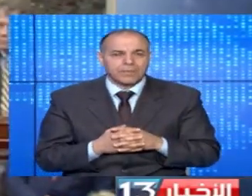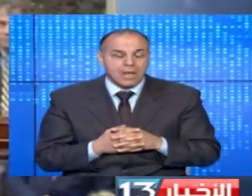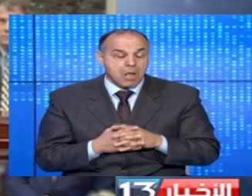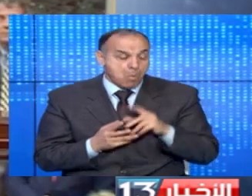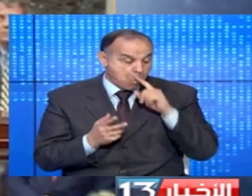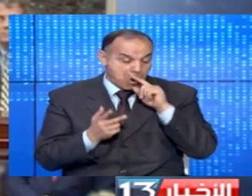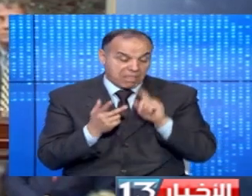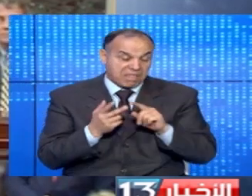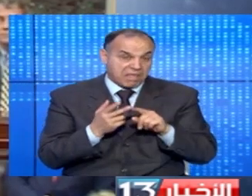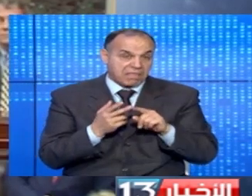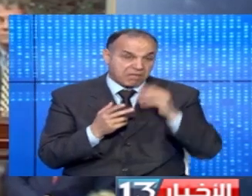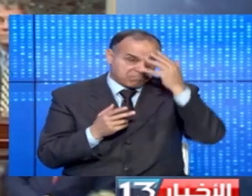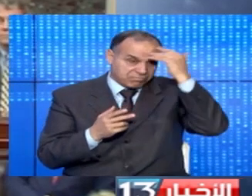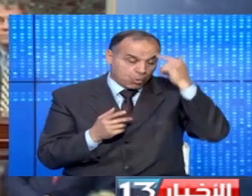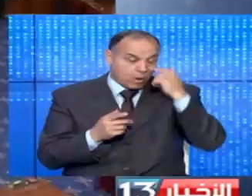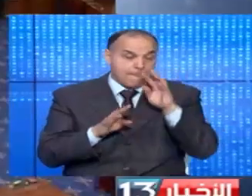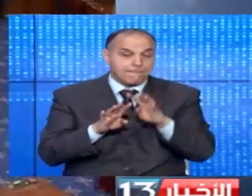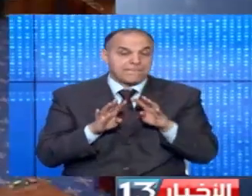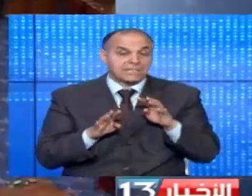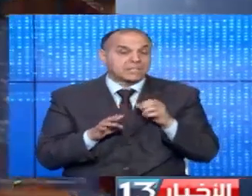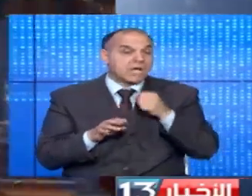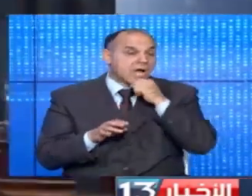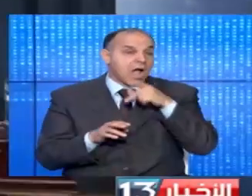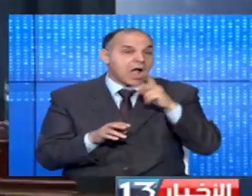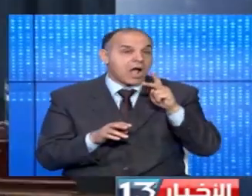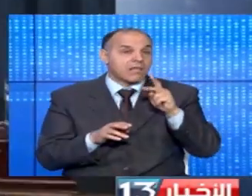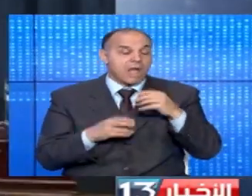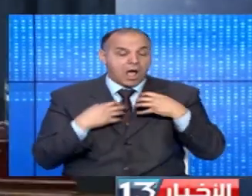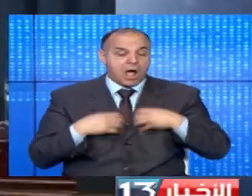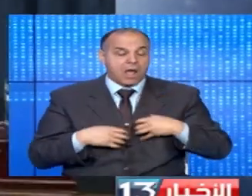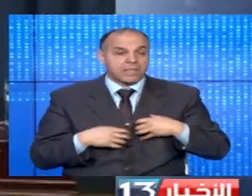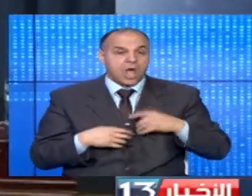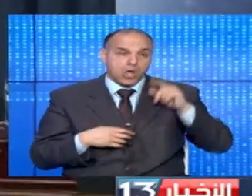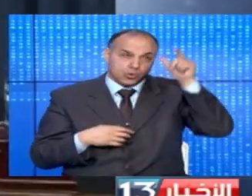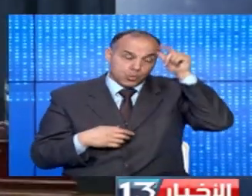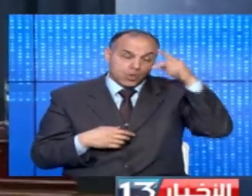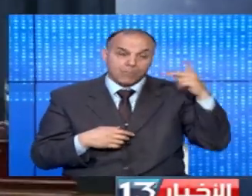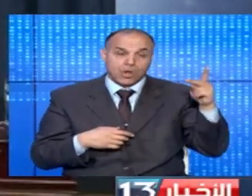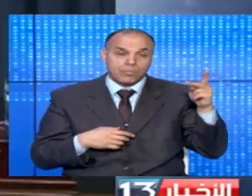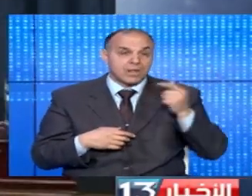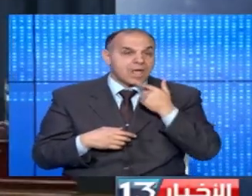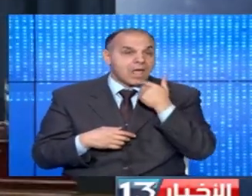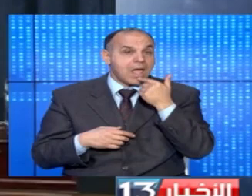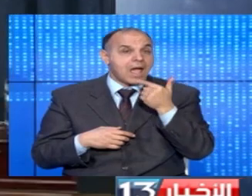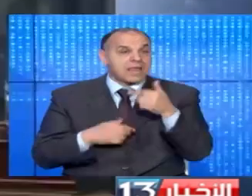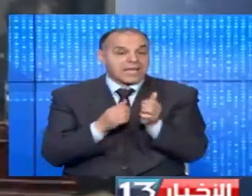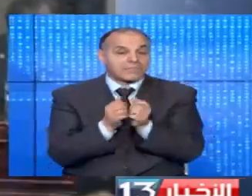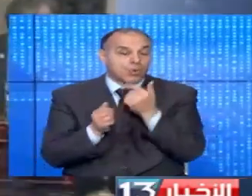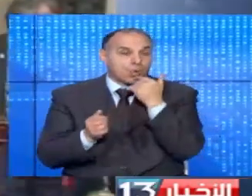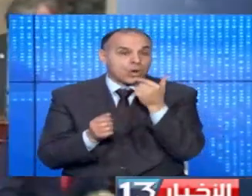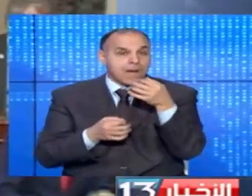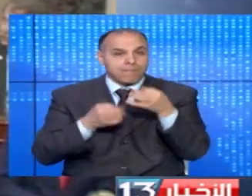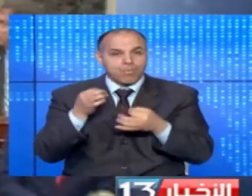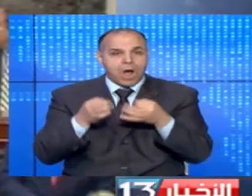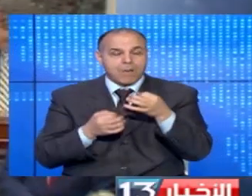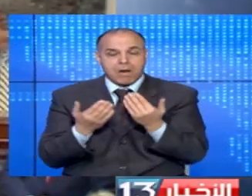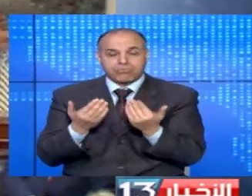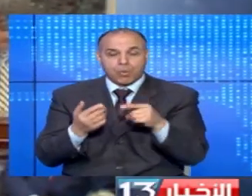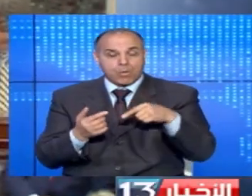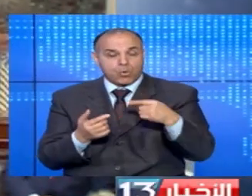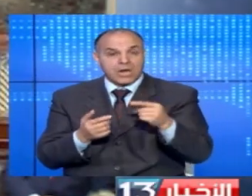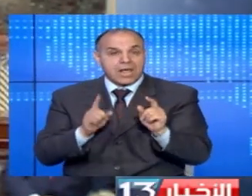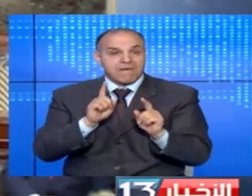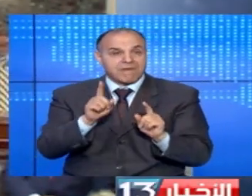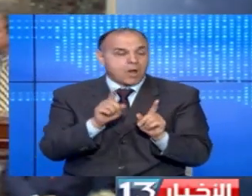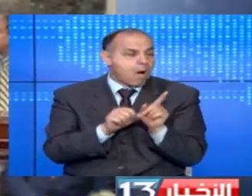المتوقع امام مجلس غالبيه اعضاء من الجمهوريين وبغض النظر عن نتيجه المحاكمه المرتقبه فان